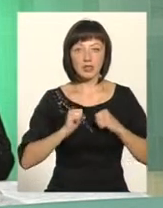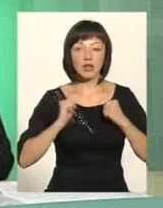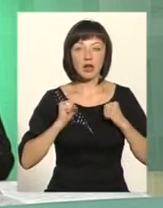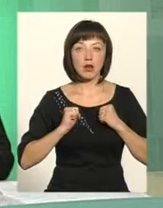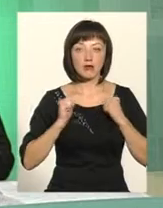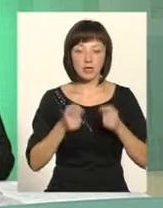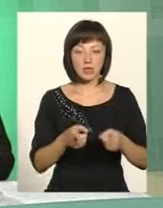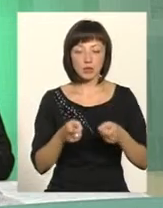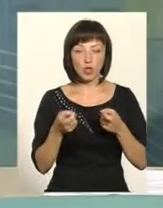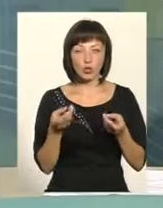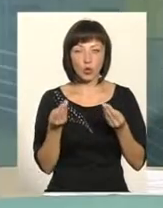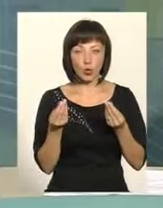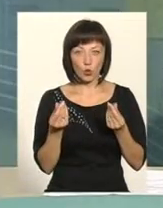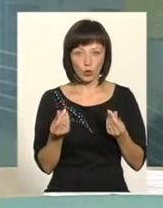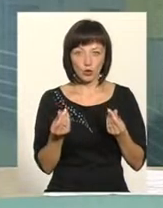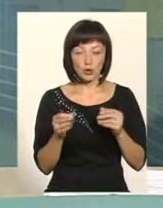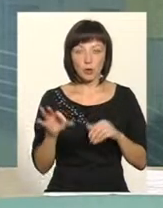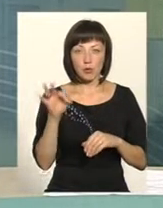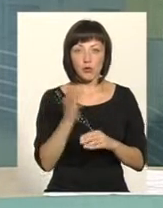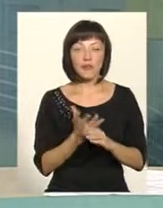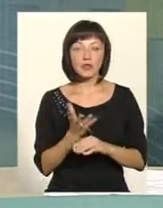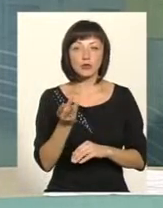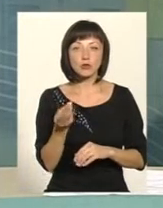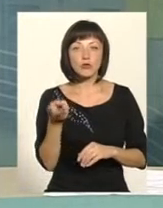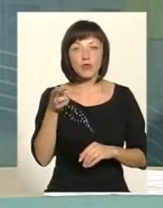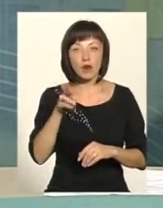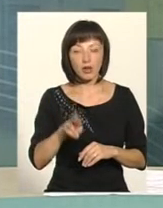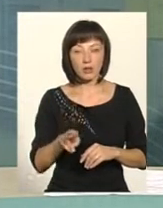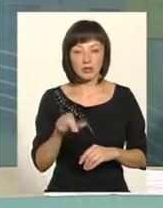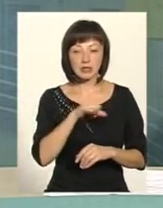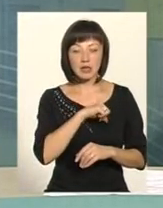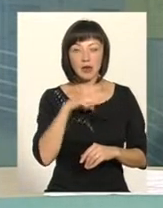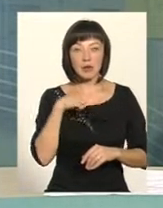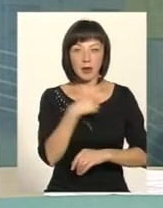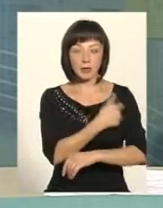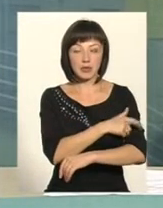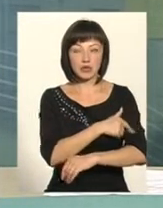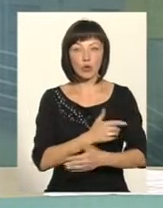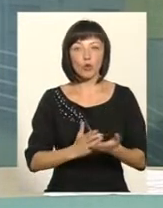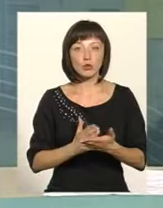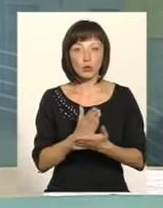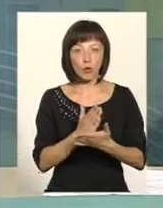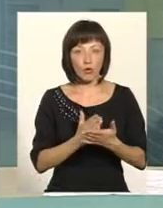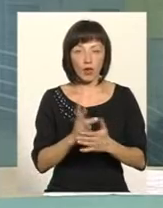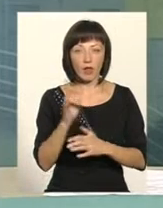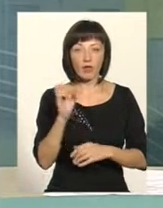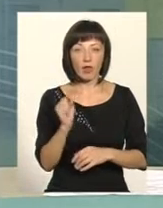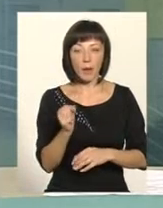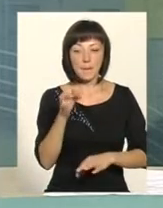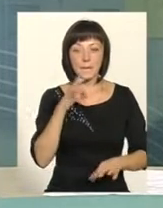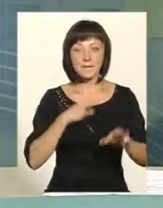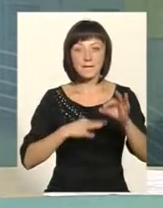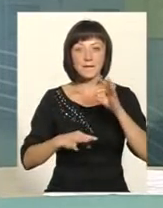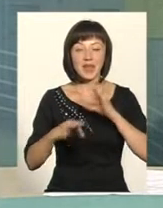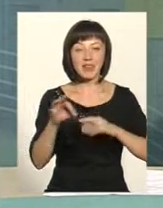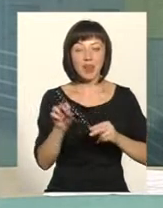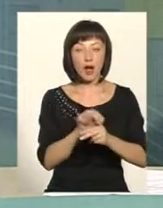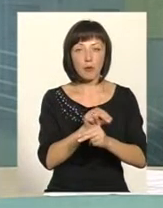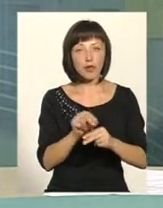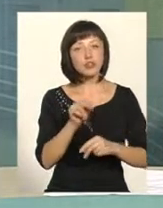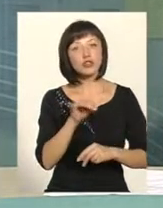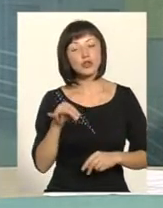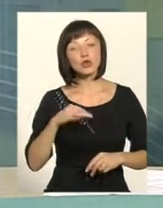залучати кошти. Власне, про фінансування на саме медичне обслуговування, безпосередньо на медикаменти.